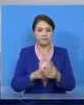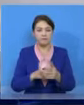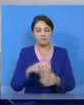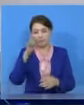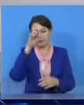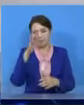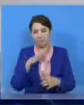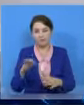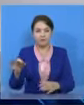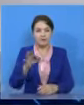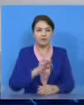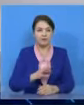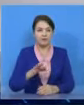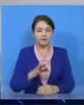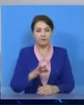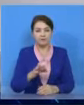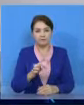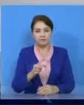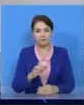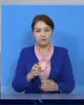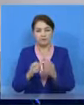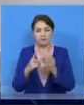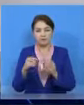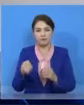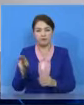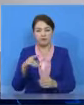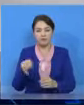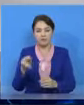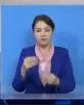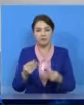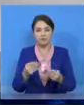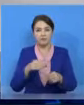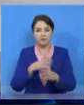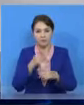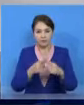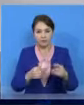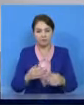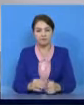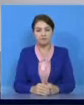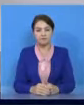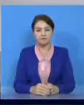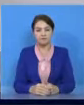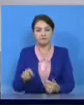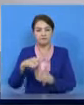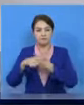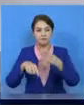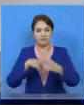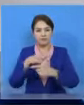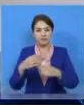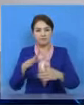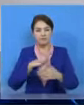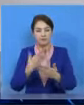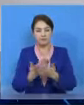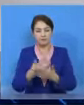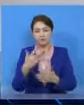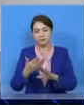үкімет облыстық тарапынан 11 миллиард теңге қаражат бөлініп жатыр. Тек қана бизнес жол картасы аясында былтыр